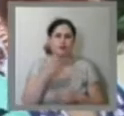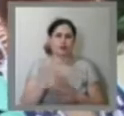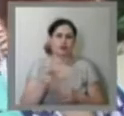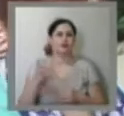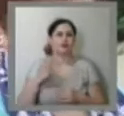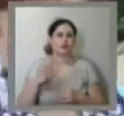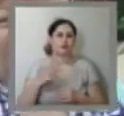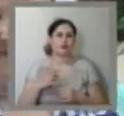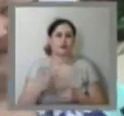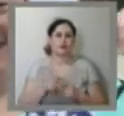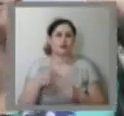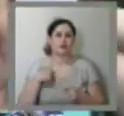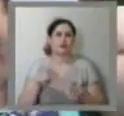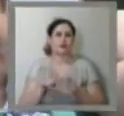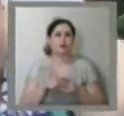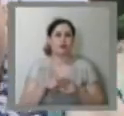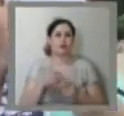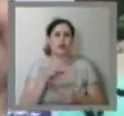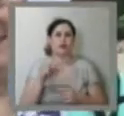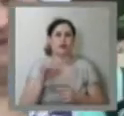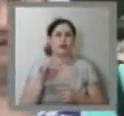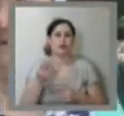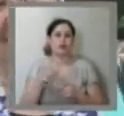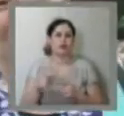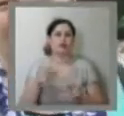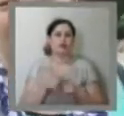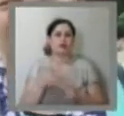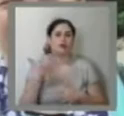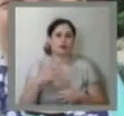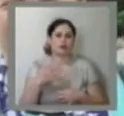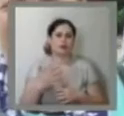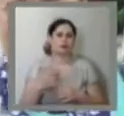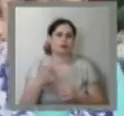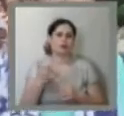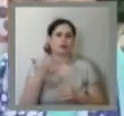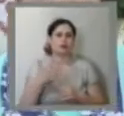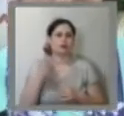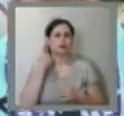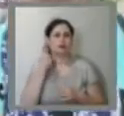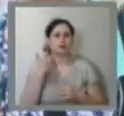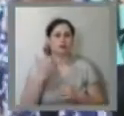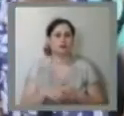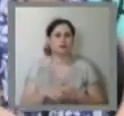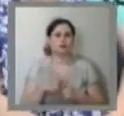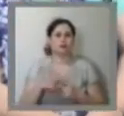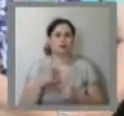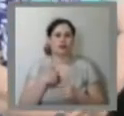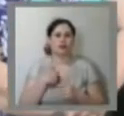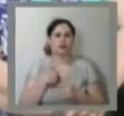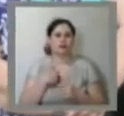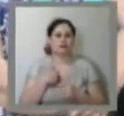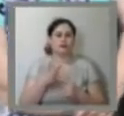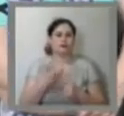оце моя така епопея. І так 50, і так 50. Роки. Ну, у мене